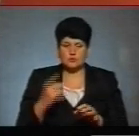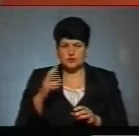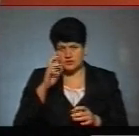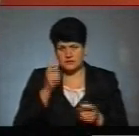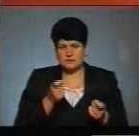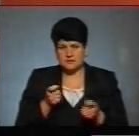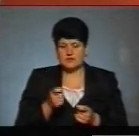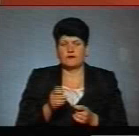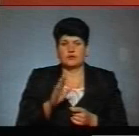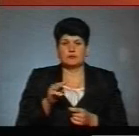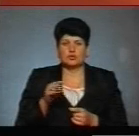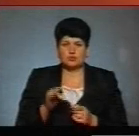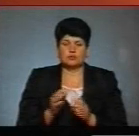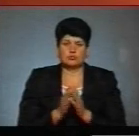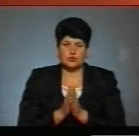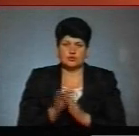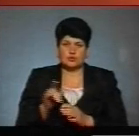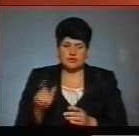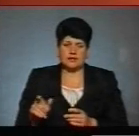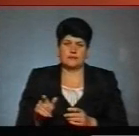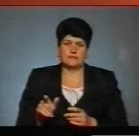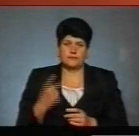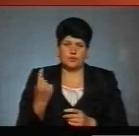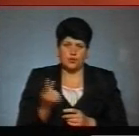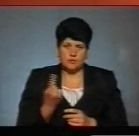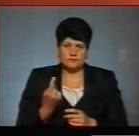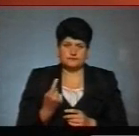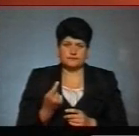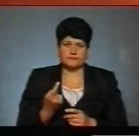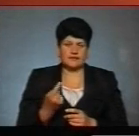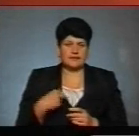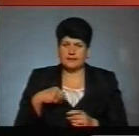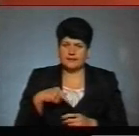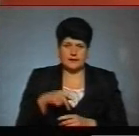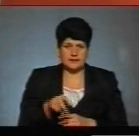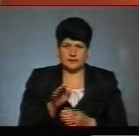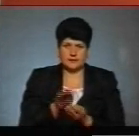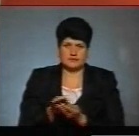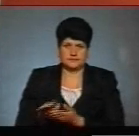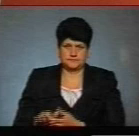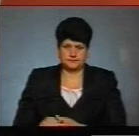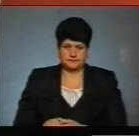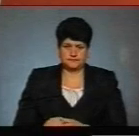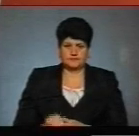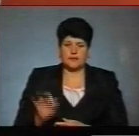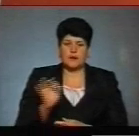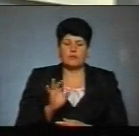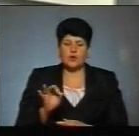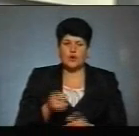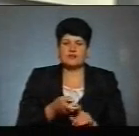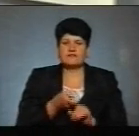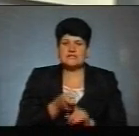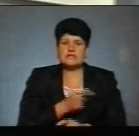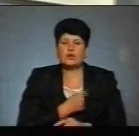Труш також закликає і просить мешканців області утриматись від походів на кладовище. Про інфекційну